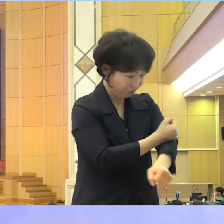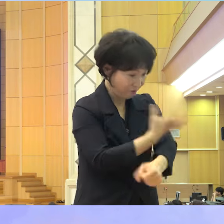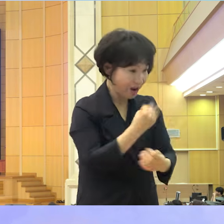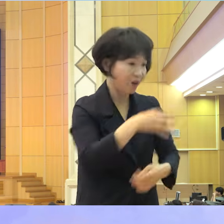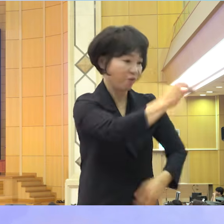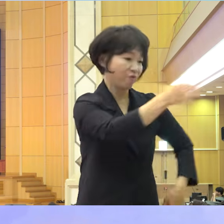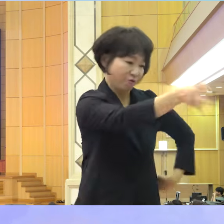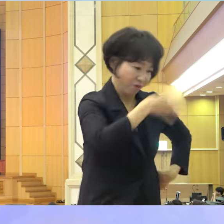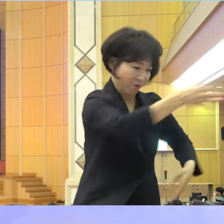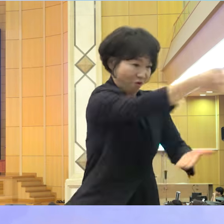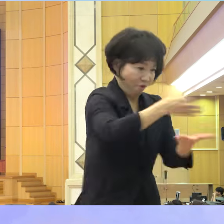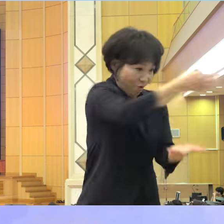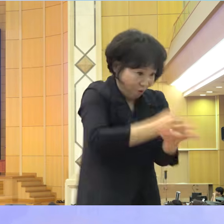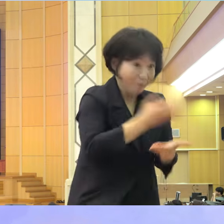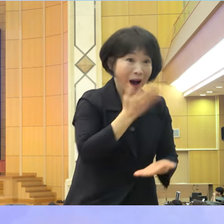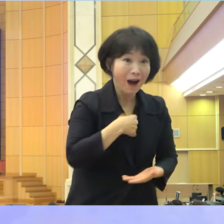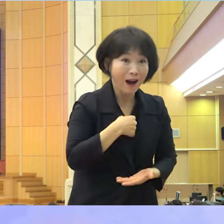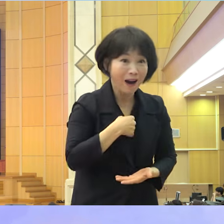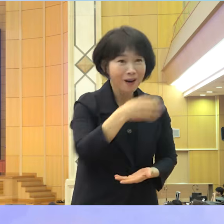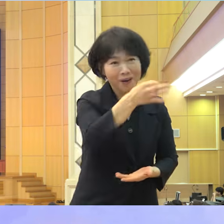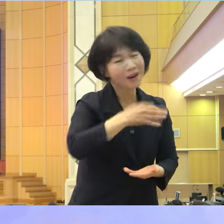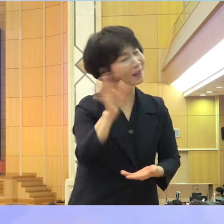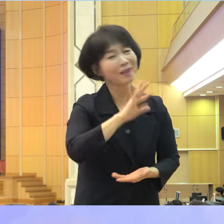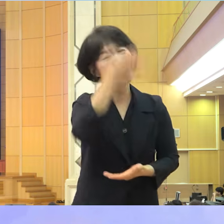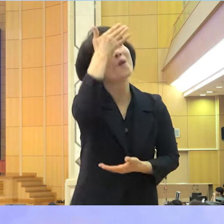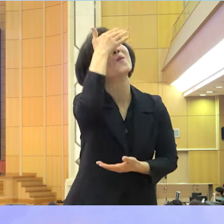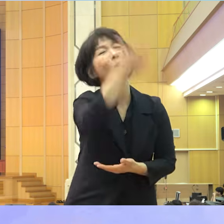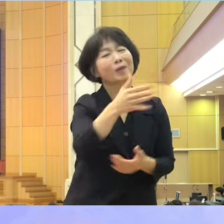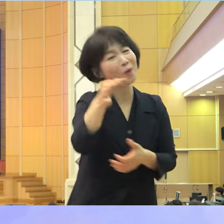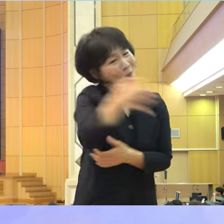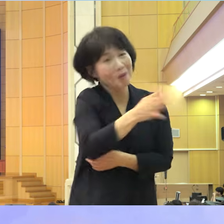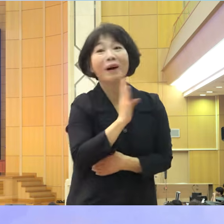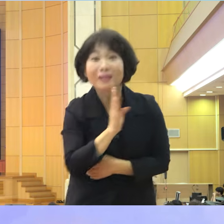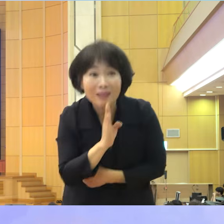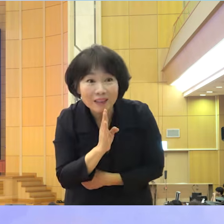돈 내, 이런 거 있어요 없어요? 그냥